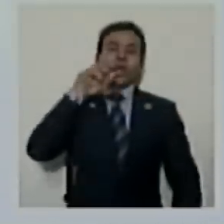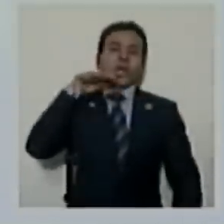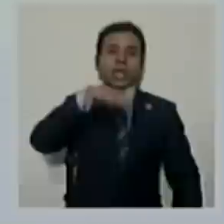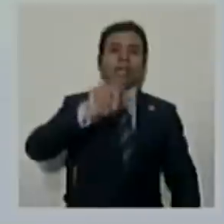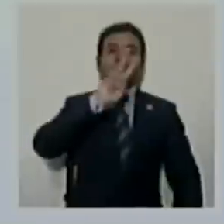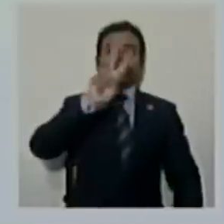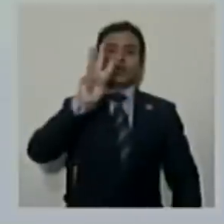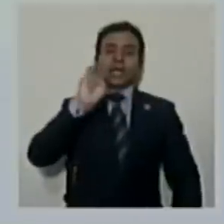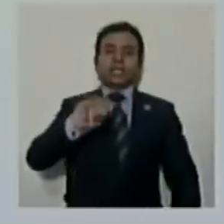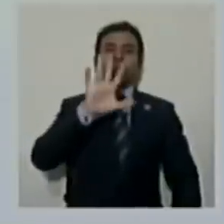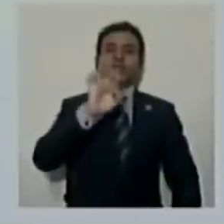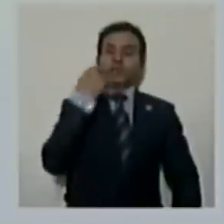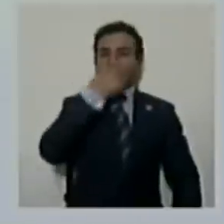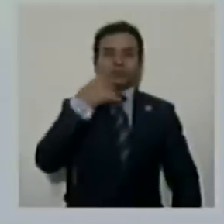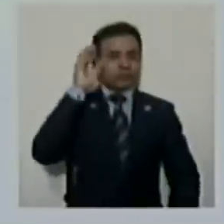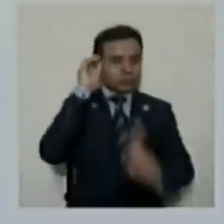27,676 জনকে এবং এ পর্যন্ত